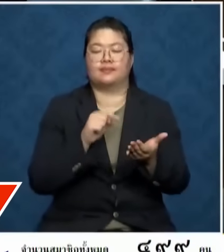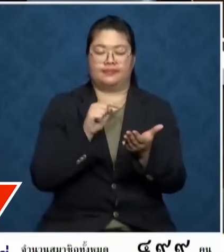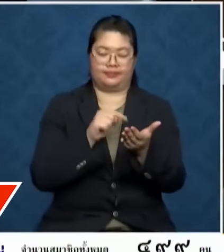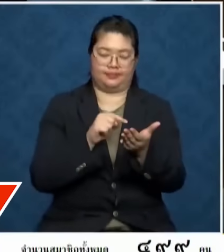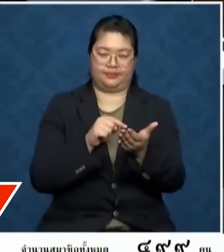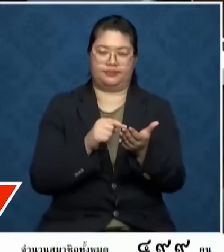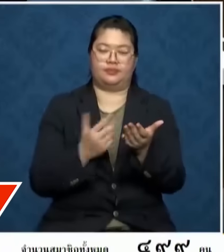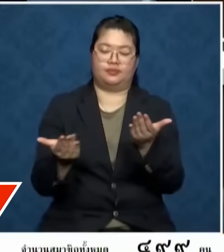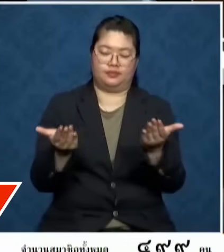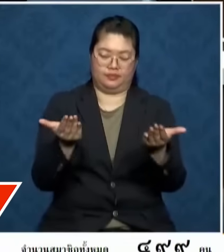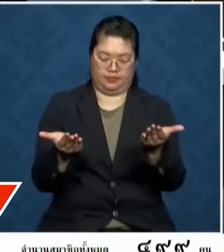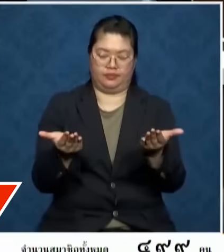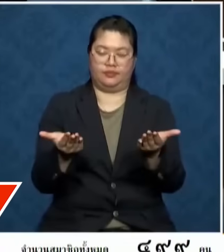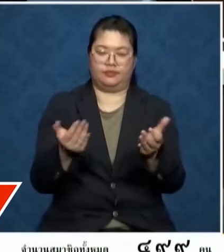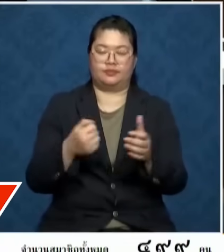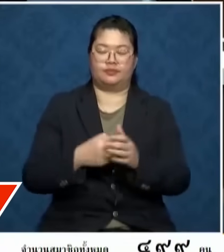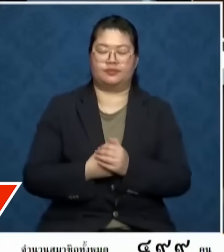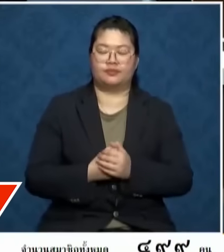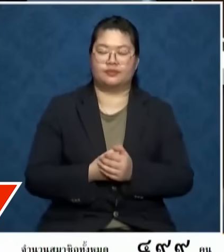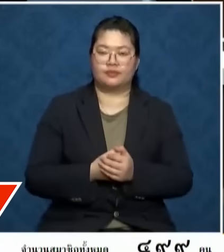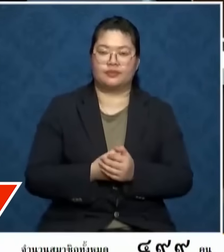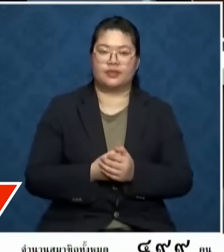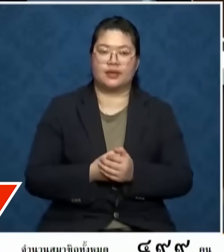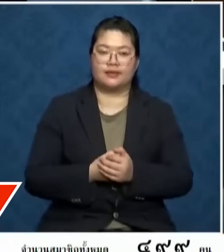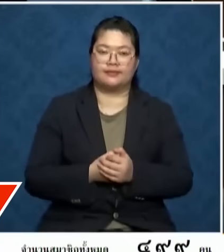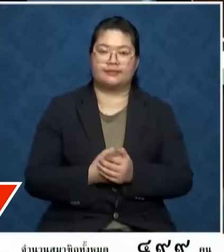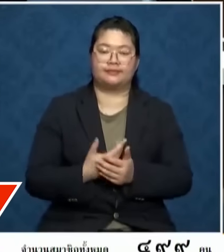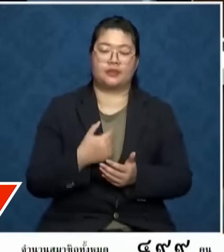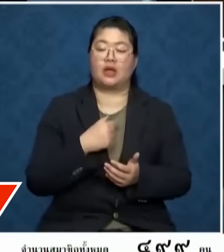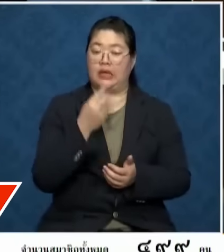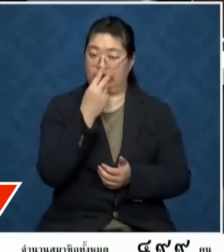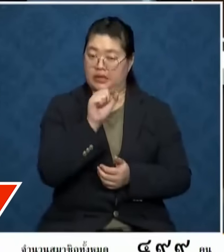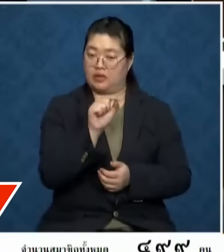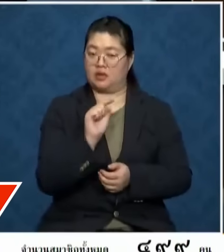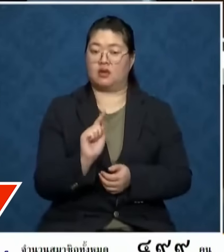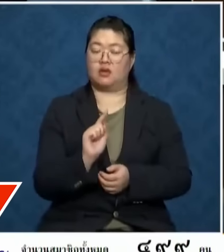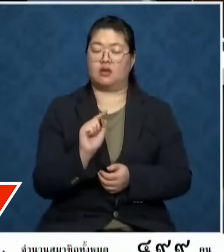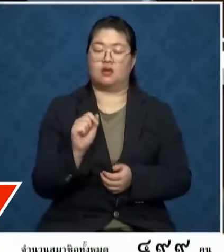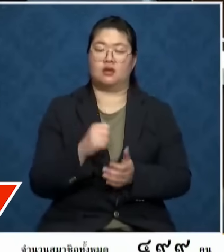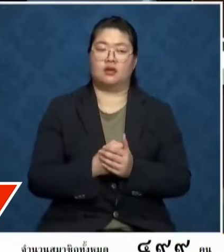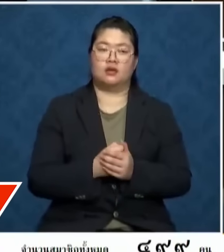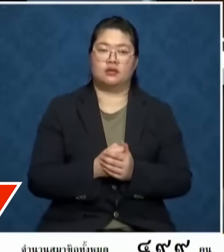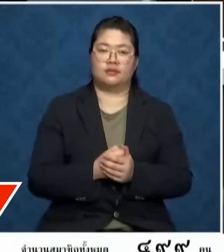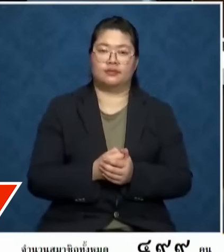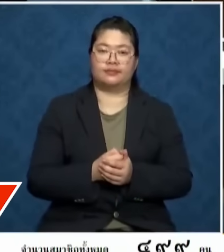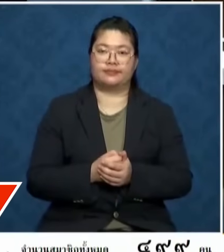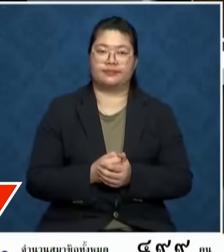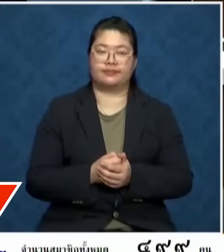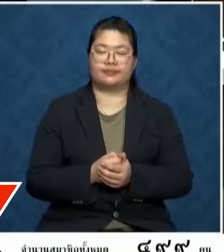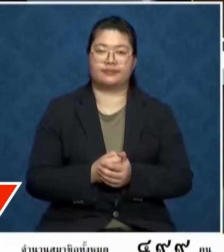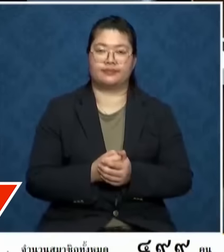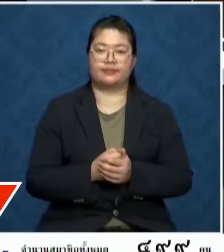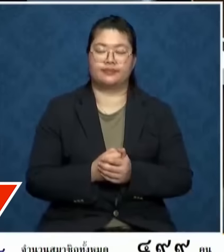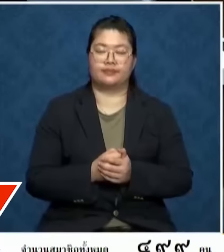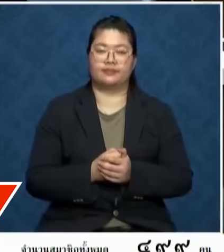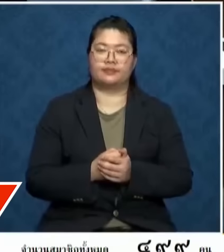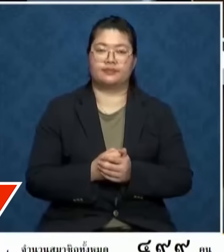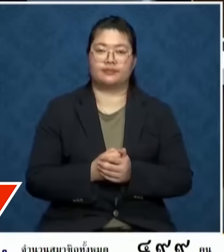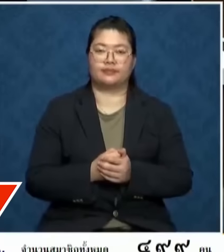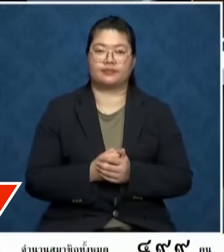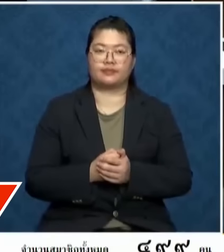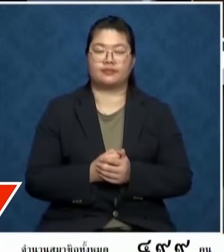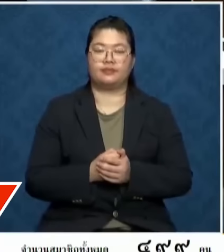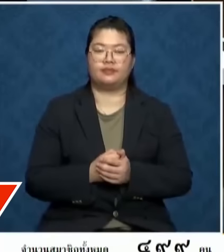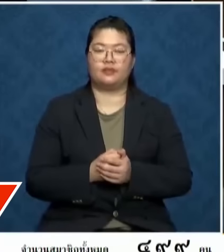ราชบัญญัติทั้ง 2ฉบับนี้นะครับเราก็จะเห็นว่าในปรากฏการณ์ของเอ่อการ